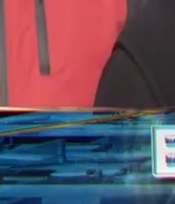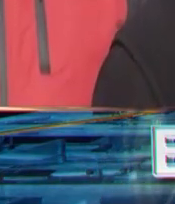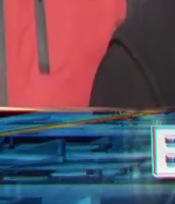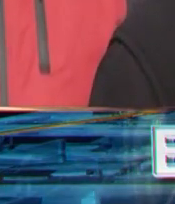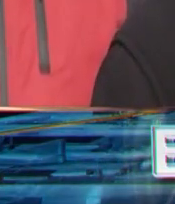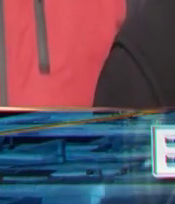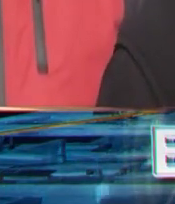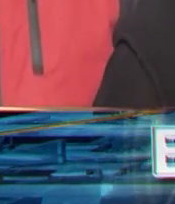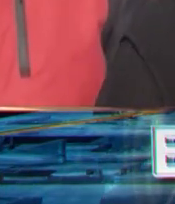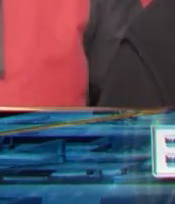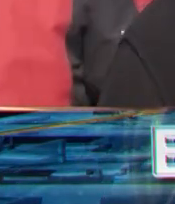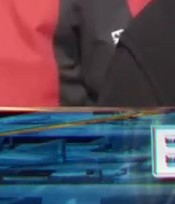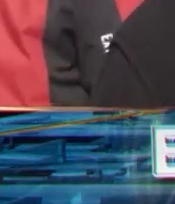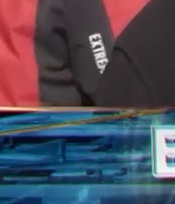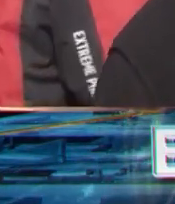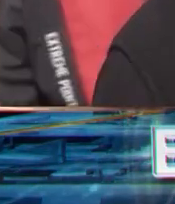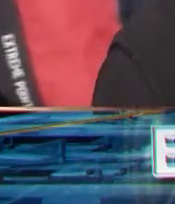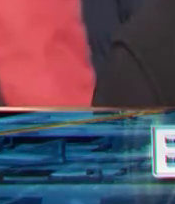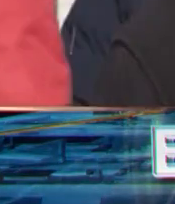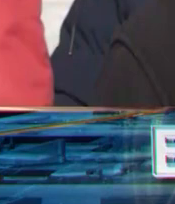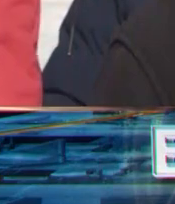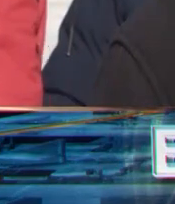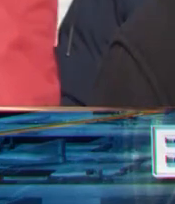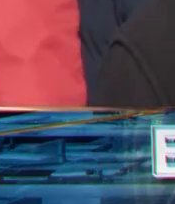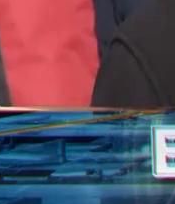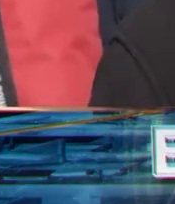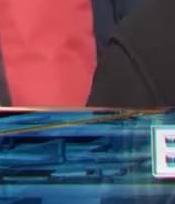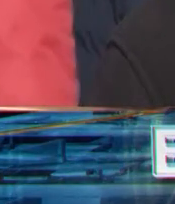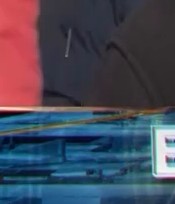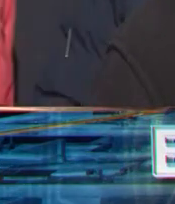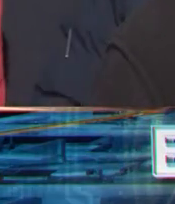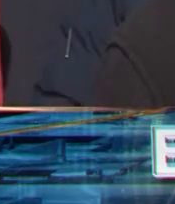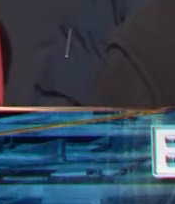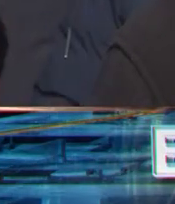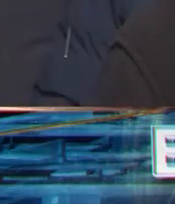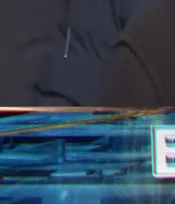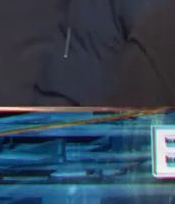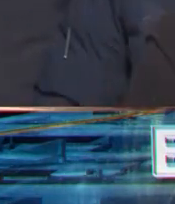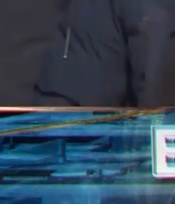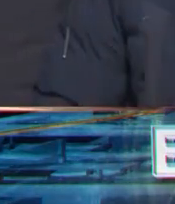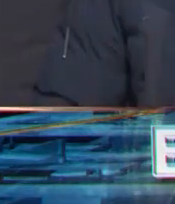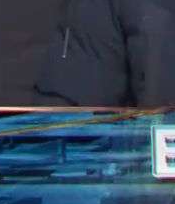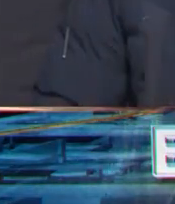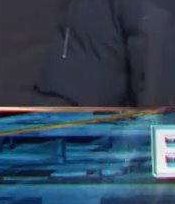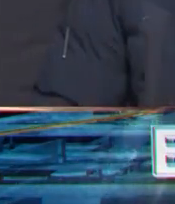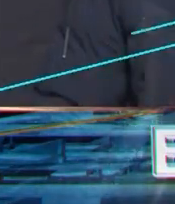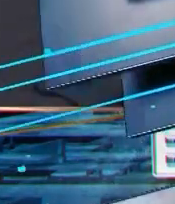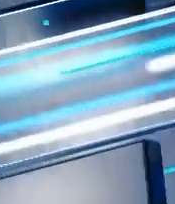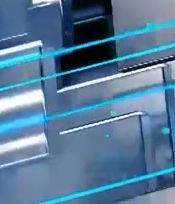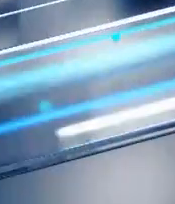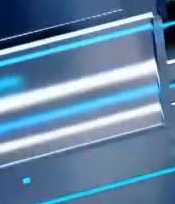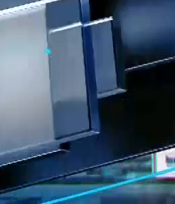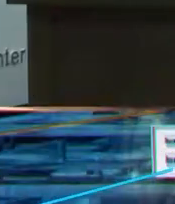аудан лауазымды жігіттер алған, жер бар жігіттер алған, жер жоқ жігіттерге жер берілмей қалды.